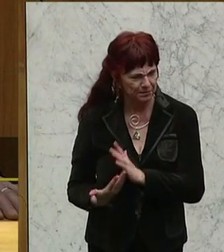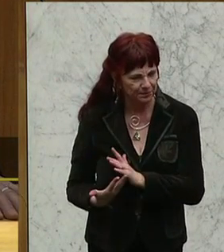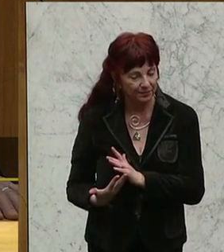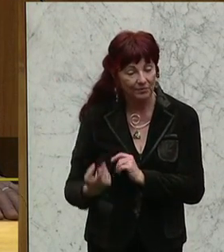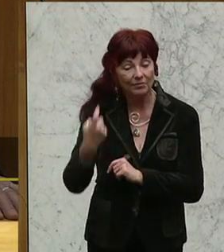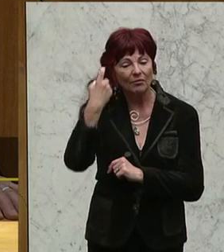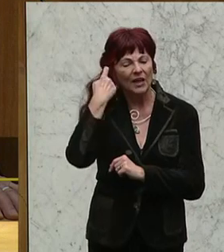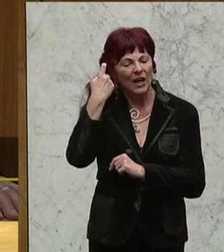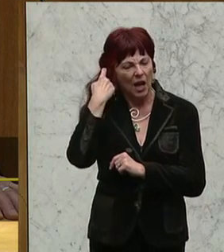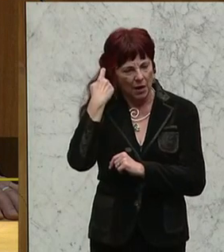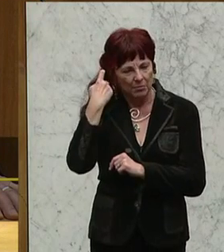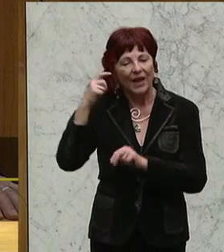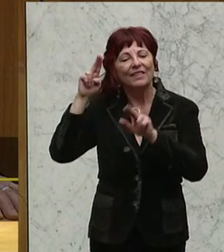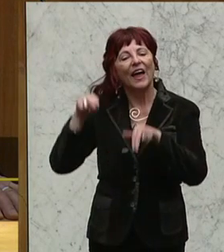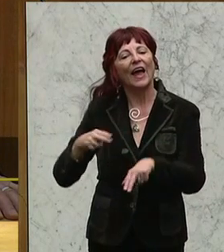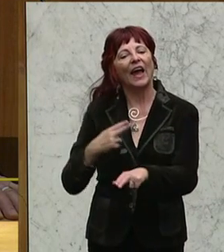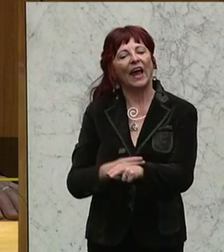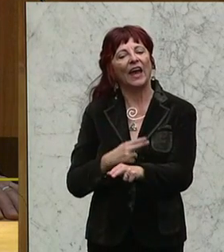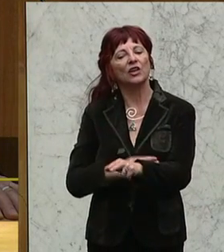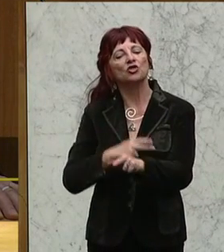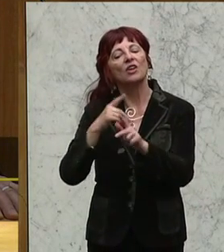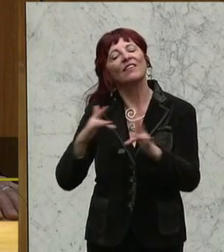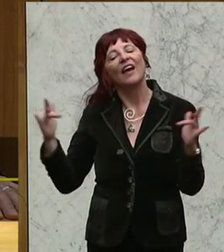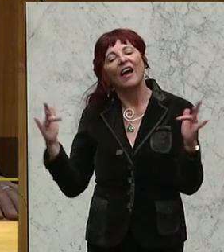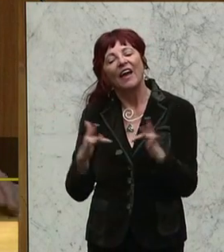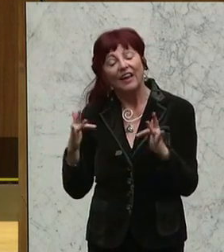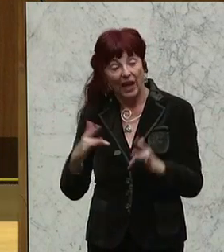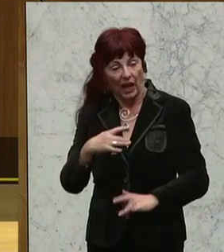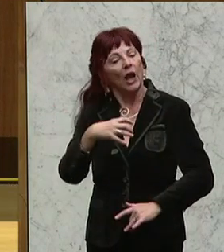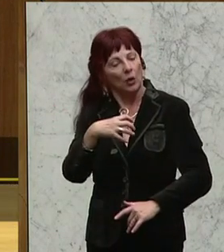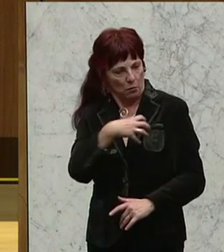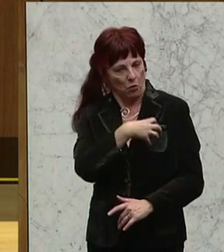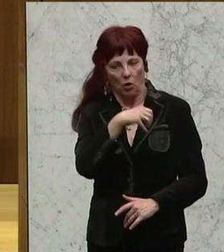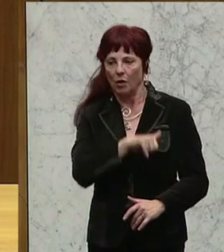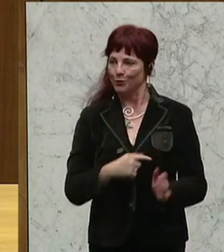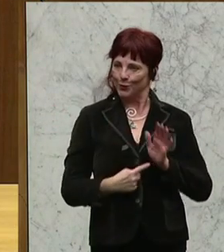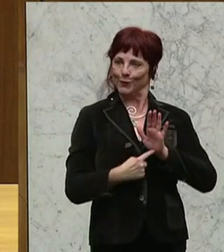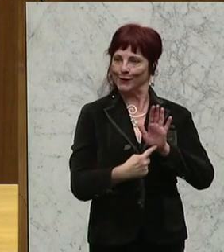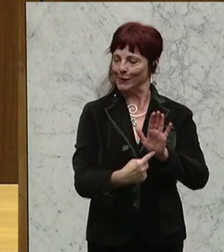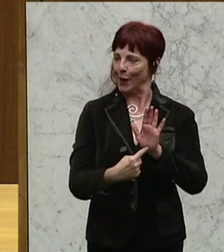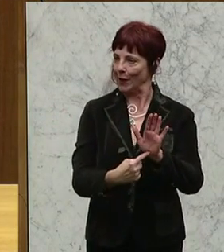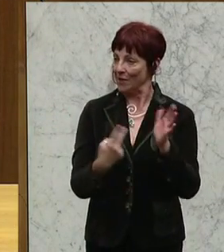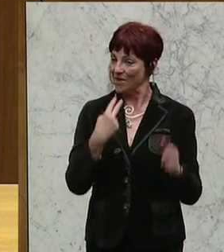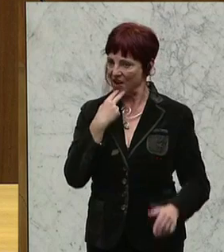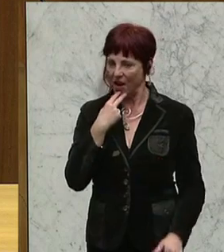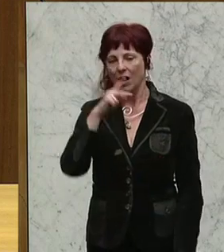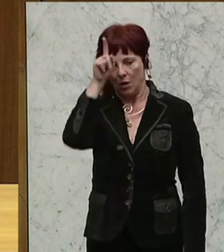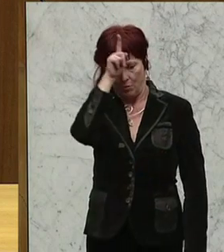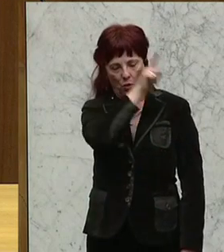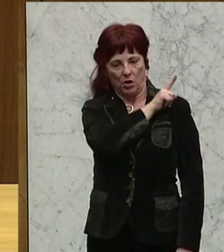persönliche des Rechtsstaates gegenüber den Bürgern ist die Polizei die Sicherheit erzeugt und das staatliche